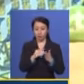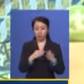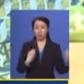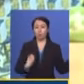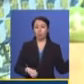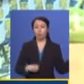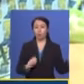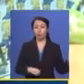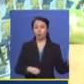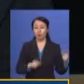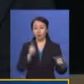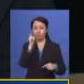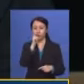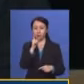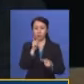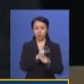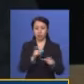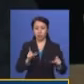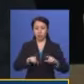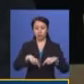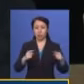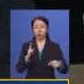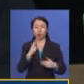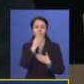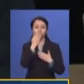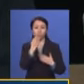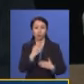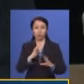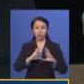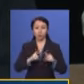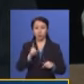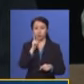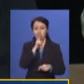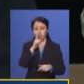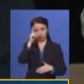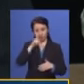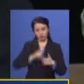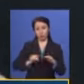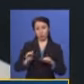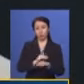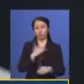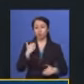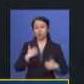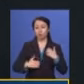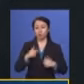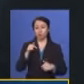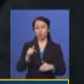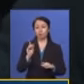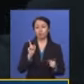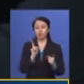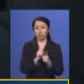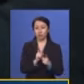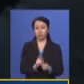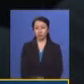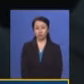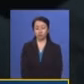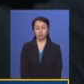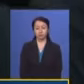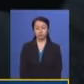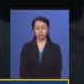«Волшебные человечки» и другие. И каждый, кто любит мир сказок и верит в доброту, спешит к ним навстречу. Наталья Итова, Анатолий